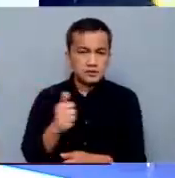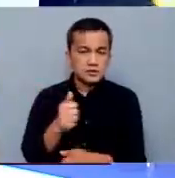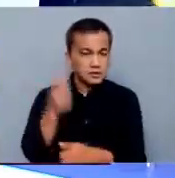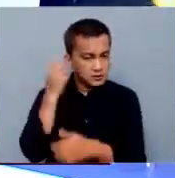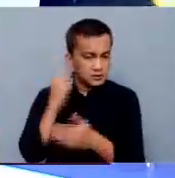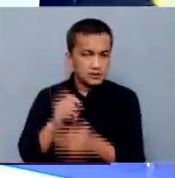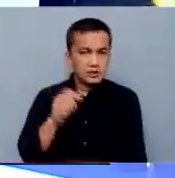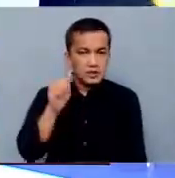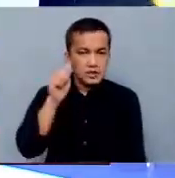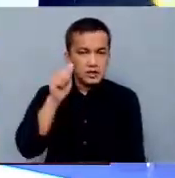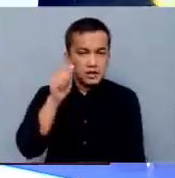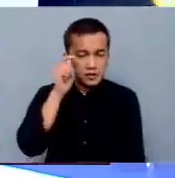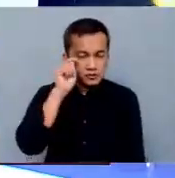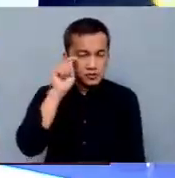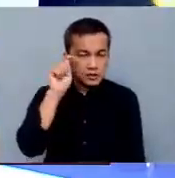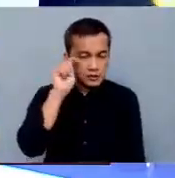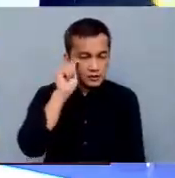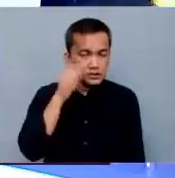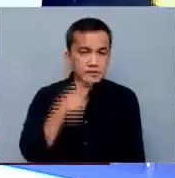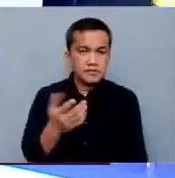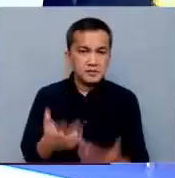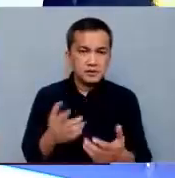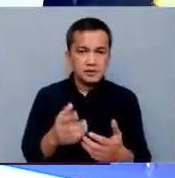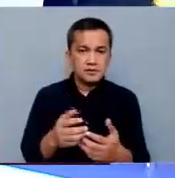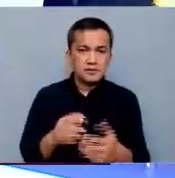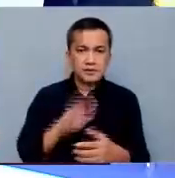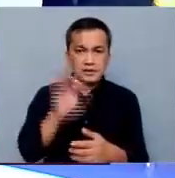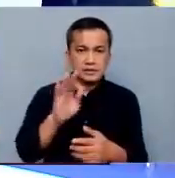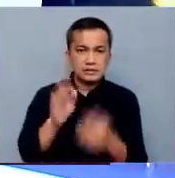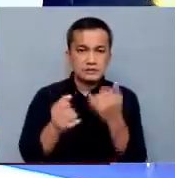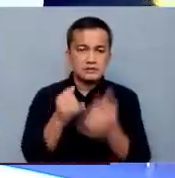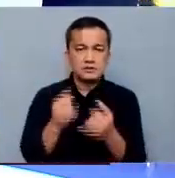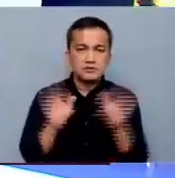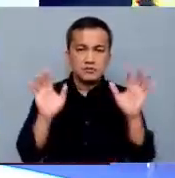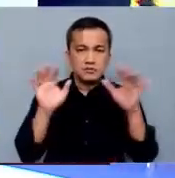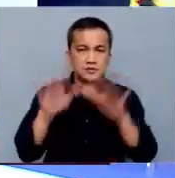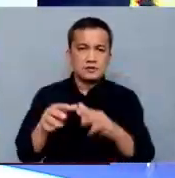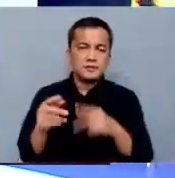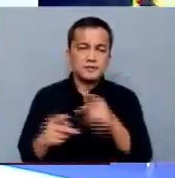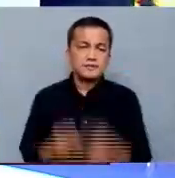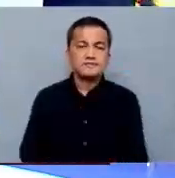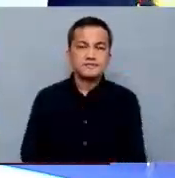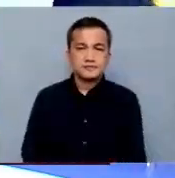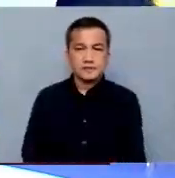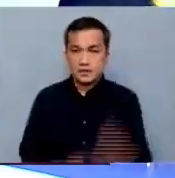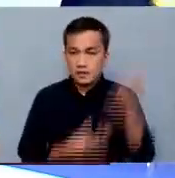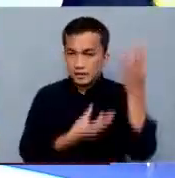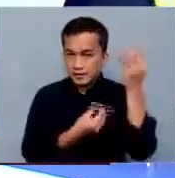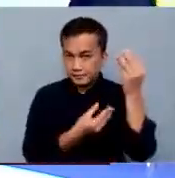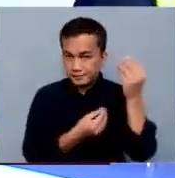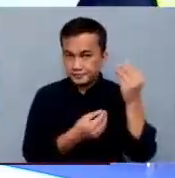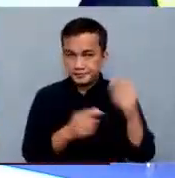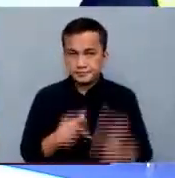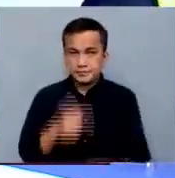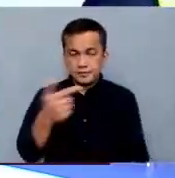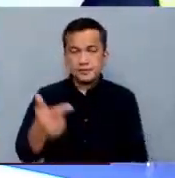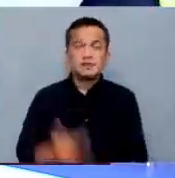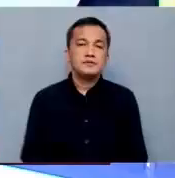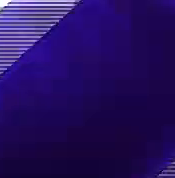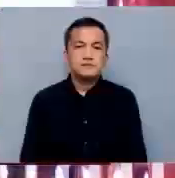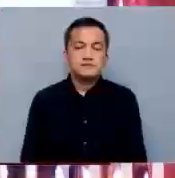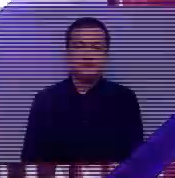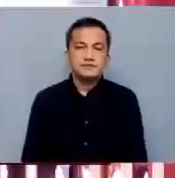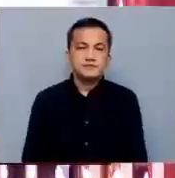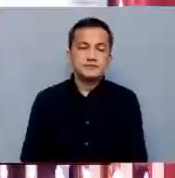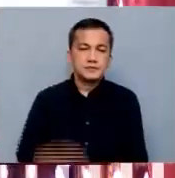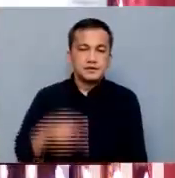lalo't posibleng abutin hanggang Biyernes ang dagsa ng mga pasahero. Para sa update, makibalita tayo mula sa frontline ng balitang yan, mula po sa